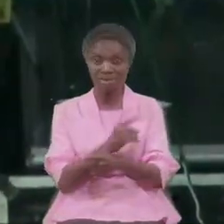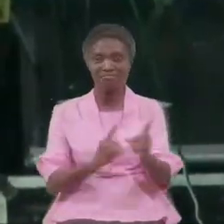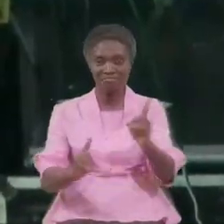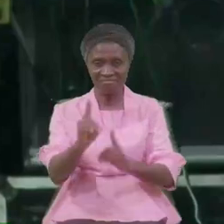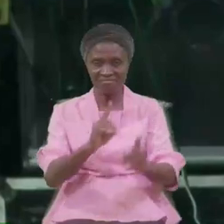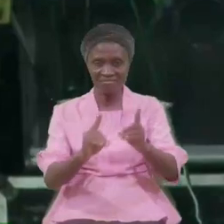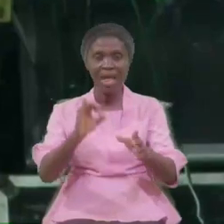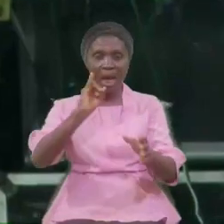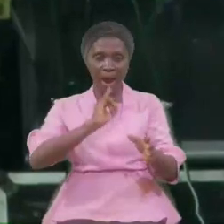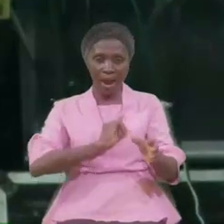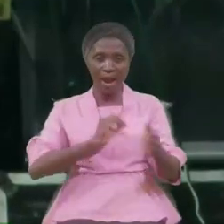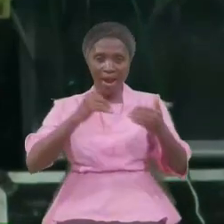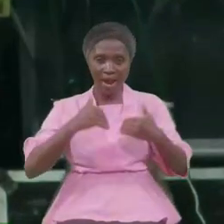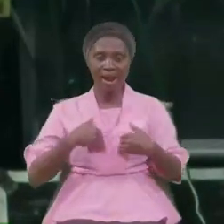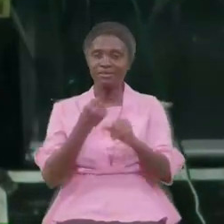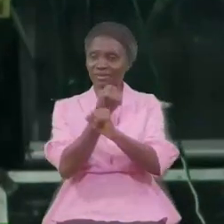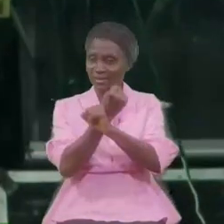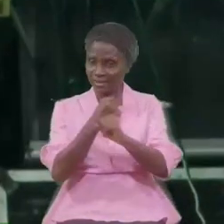Aujourd'hui, j'ai le salut. »